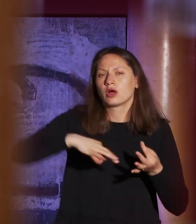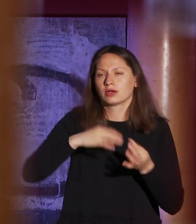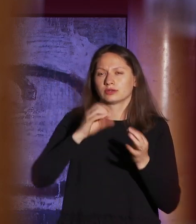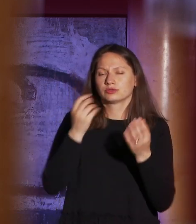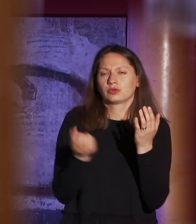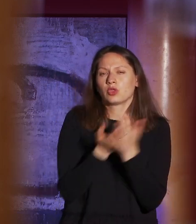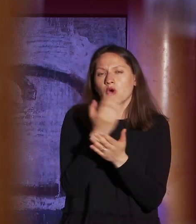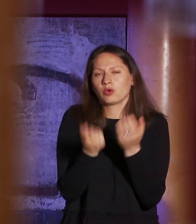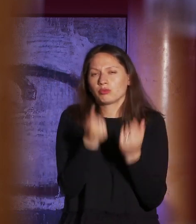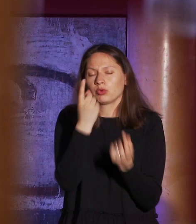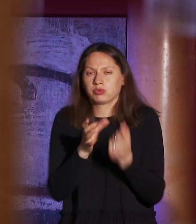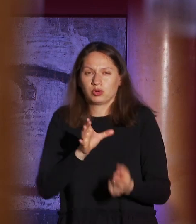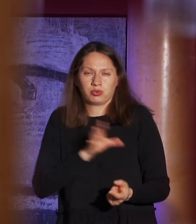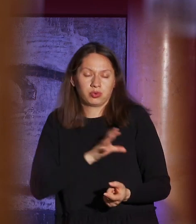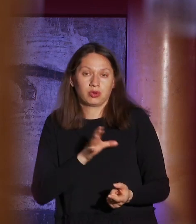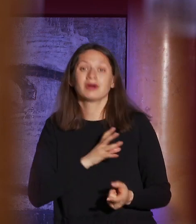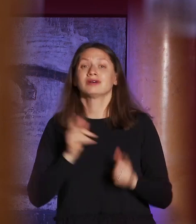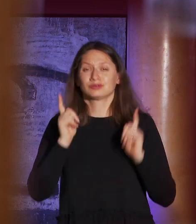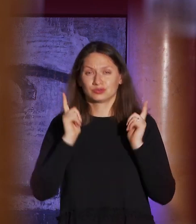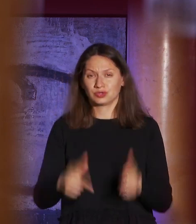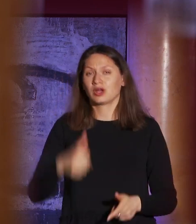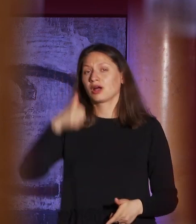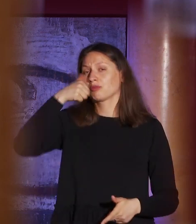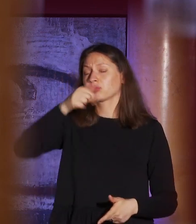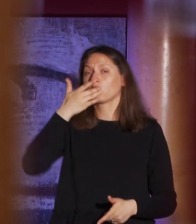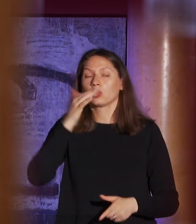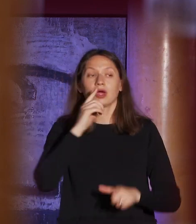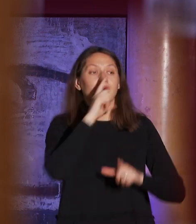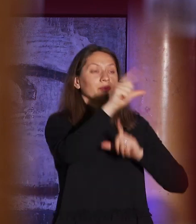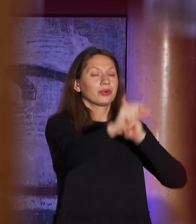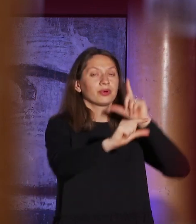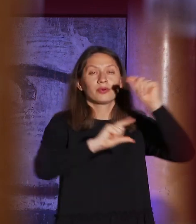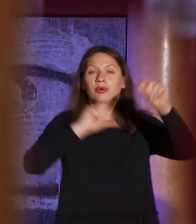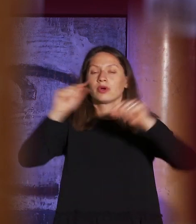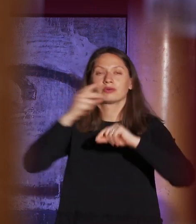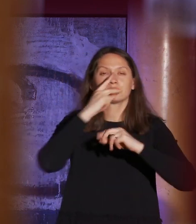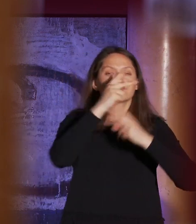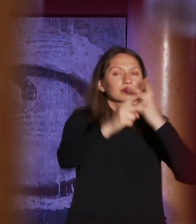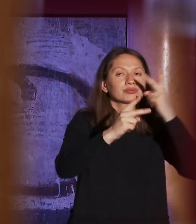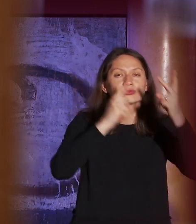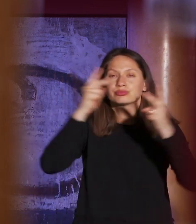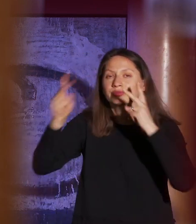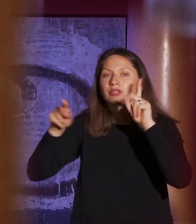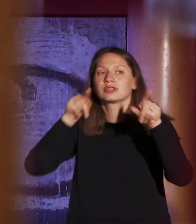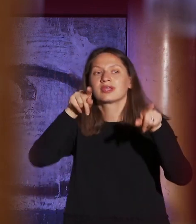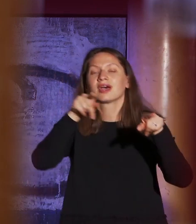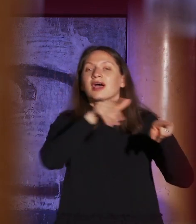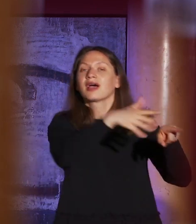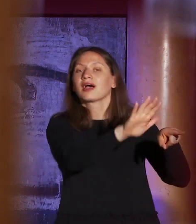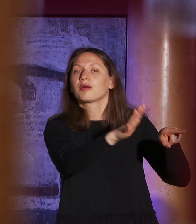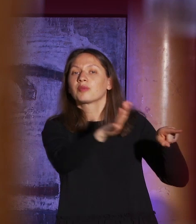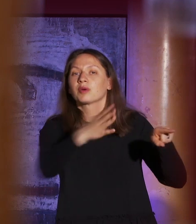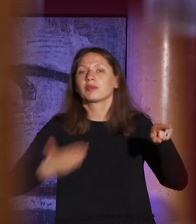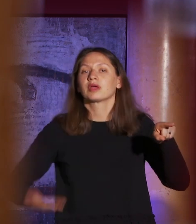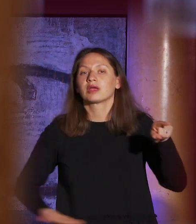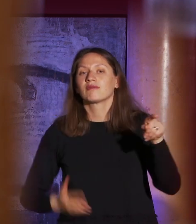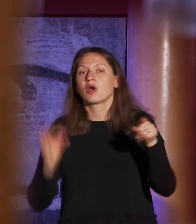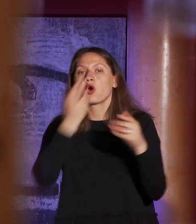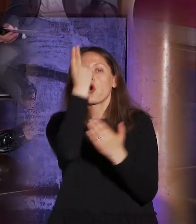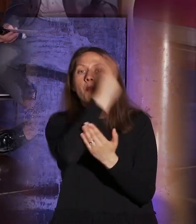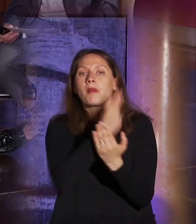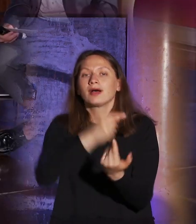tenka pavažinėti į įvairias šalis ir pasižiūrėti, kaip ten, kokiu keliu ten eina meno